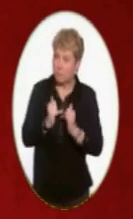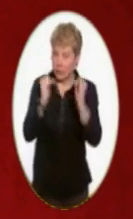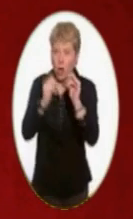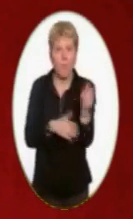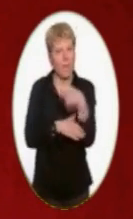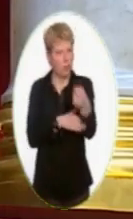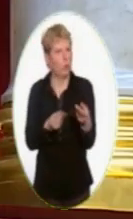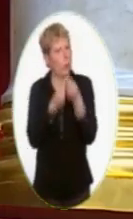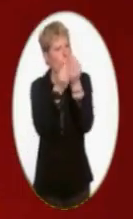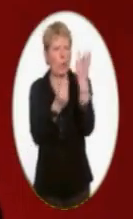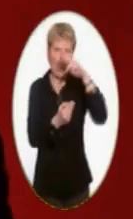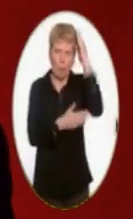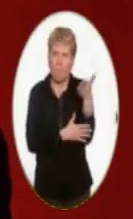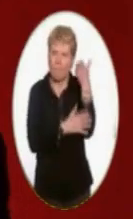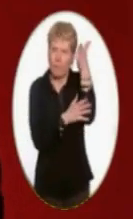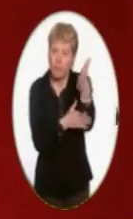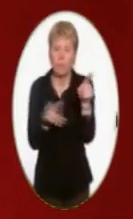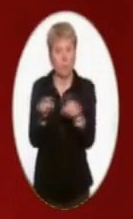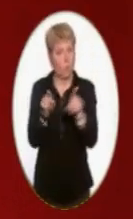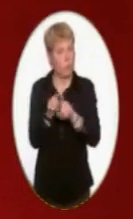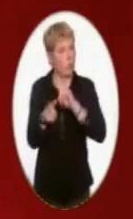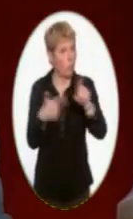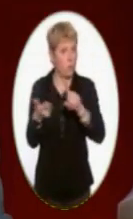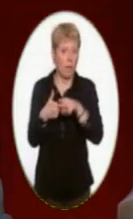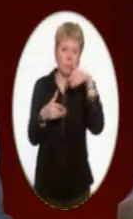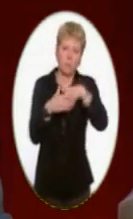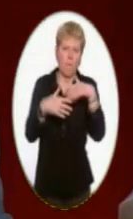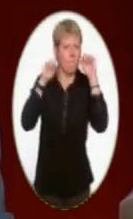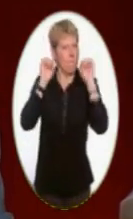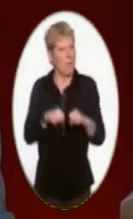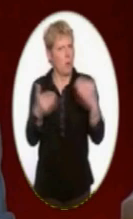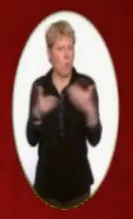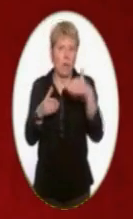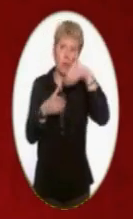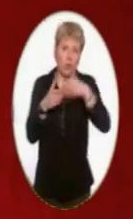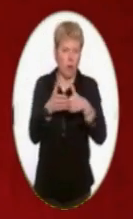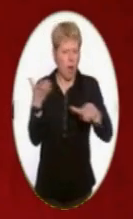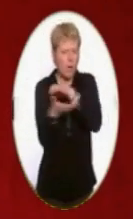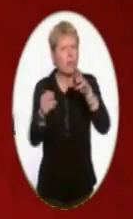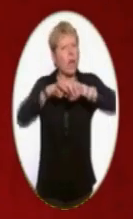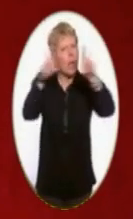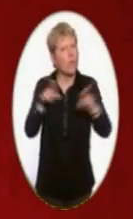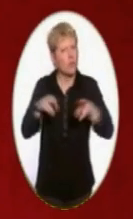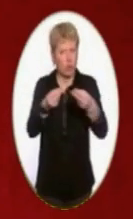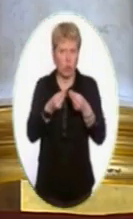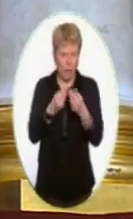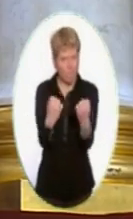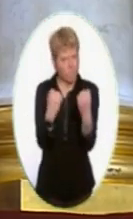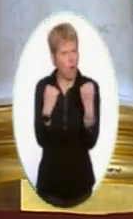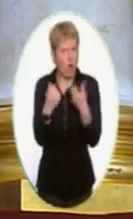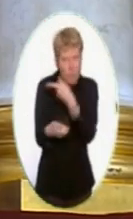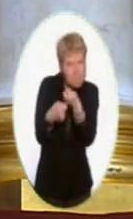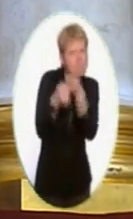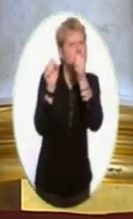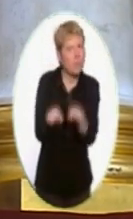ne sert à rien, je le crains. Pourquoi obtiendriez-vous sa démission aujourd'hui? Il y a des ministres dans ce gouvernement qui disposent